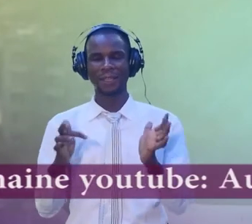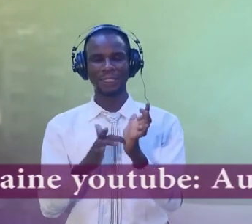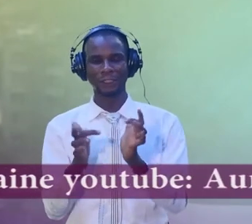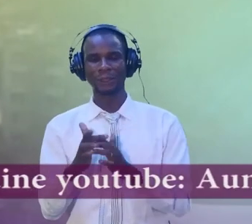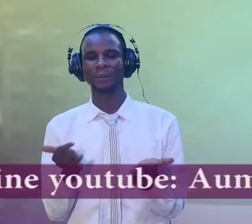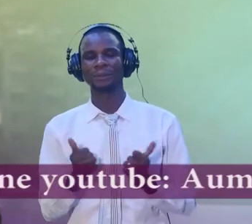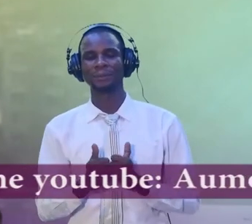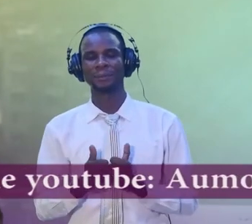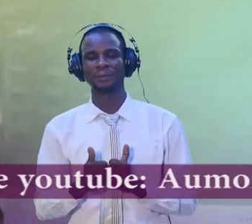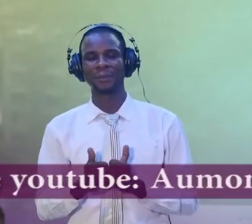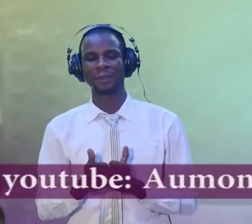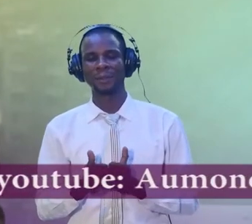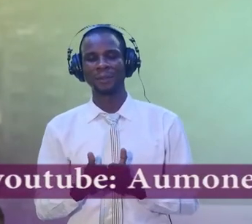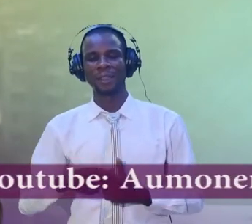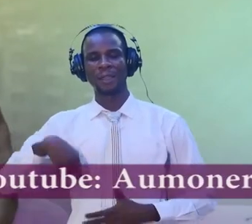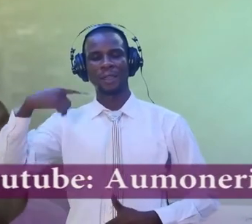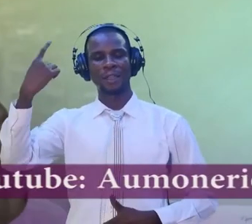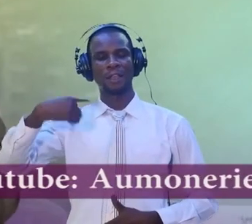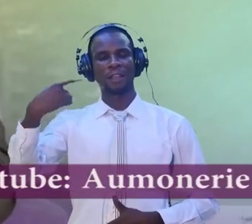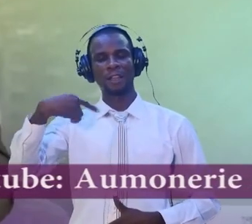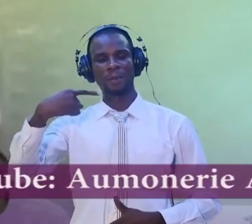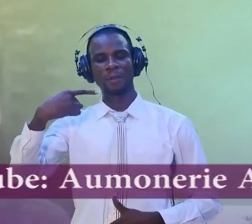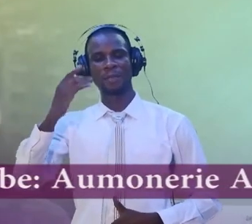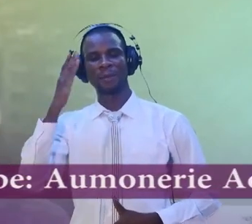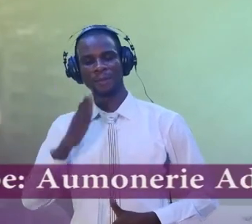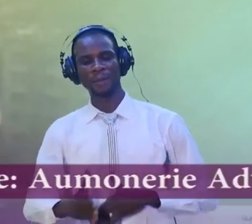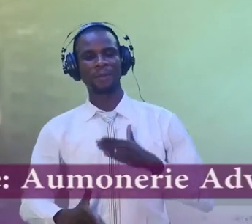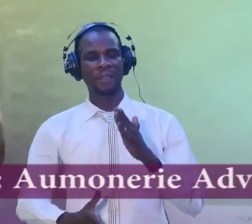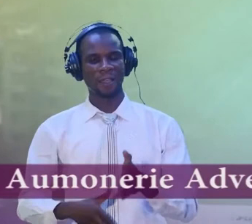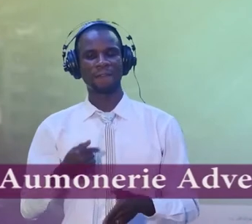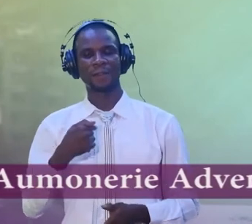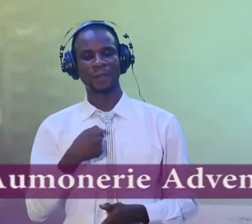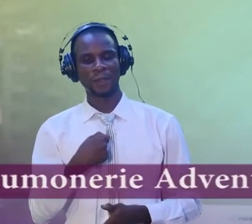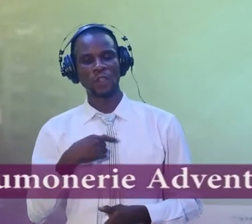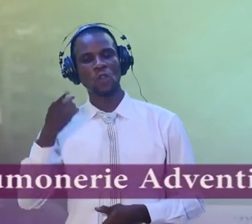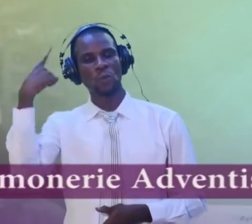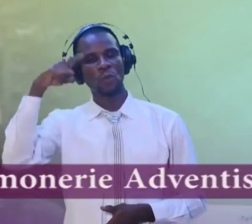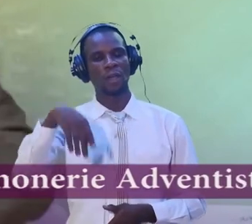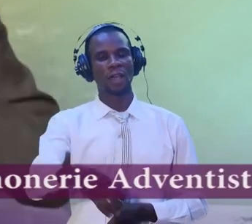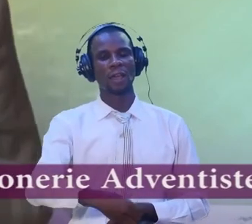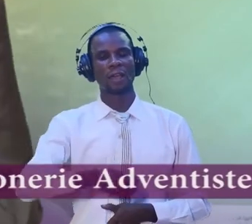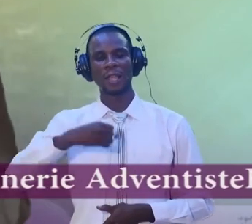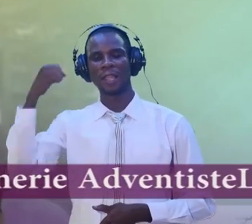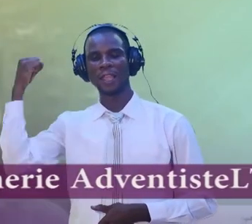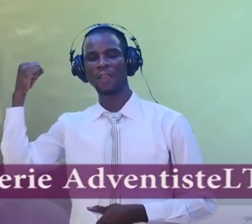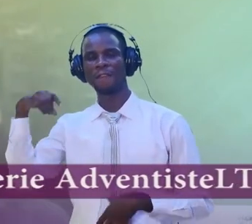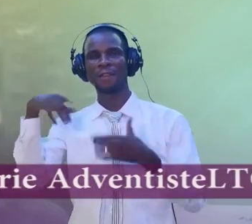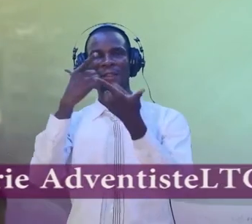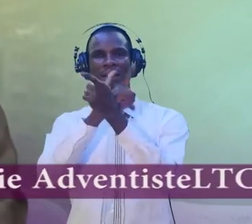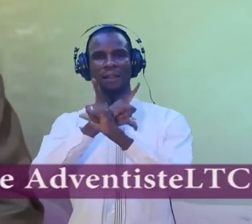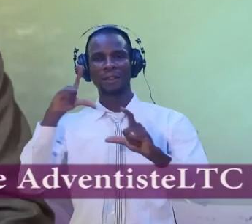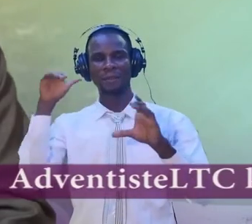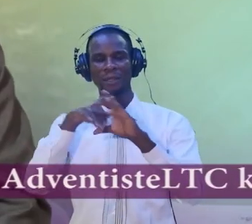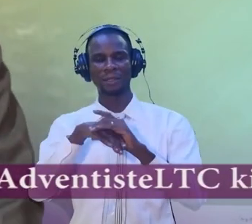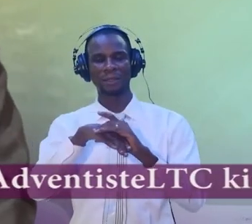Walikuwa na moyo ulioamini Yesu Kristo peke yake bila wasiwasi. Hatua ya